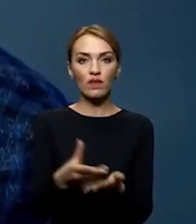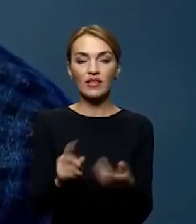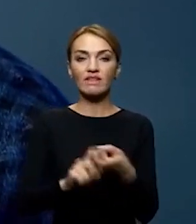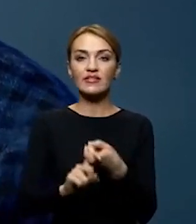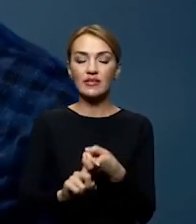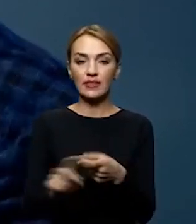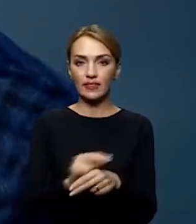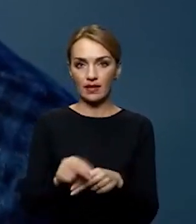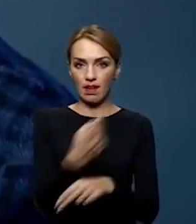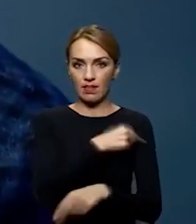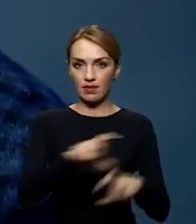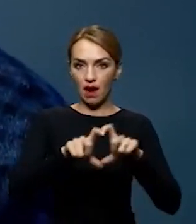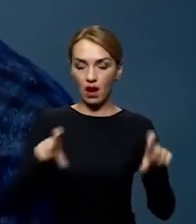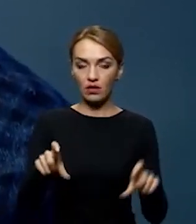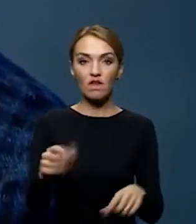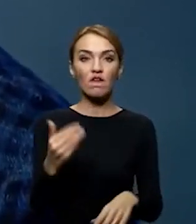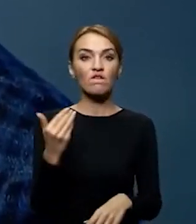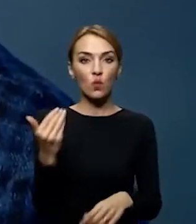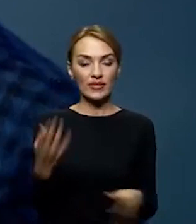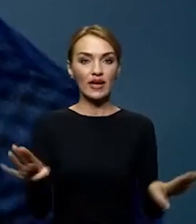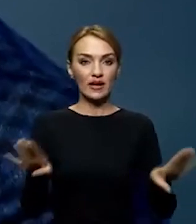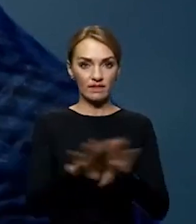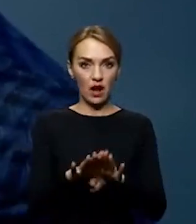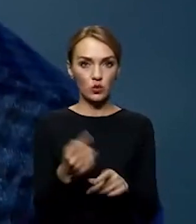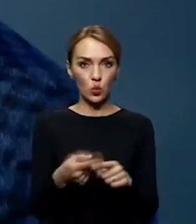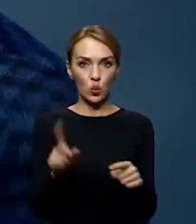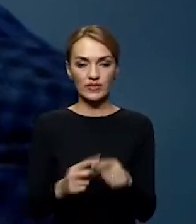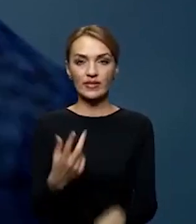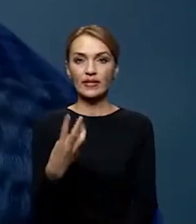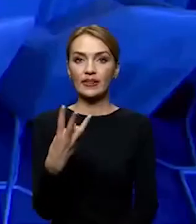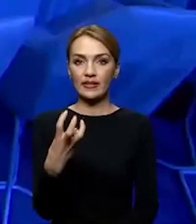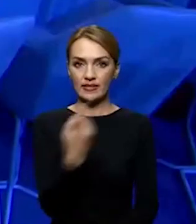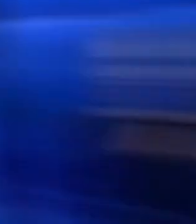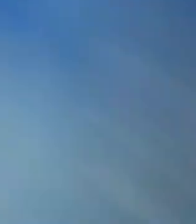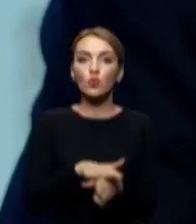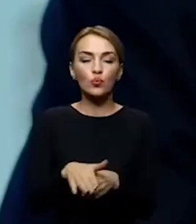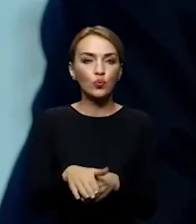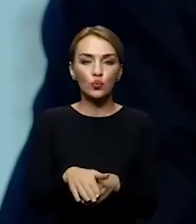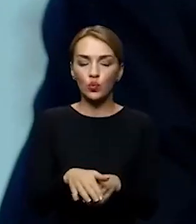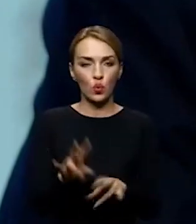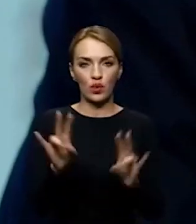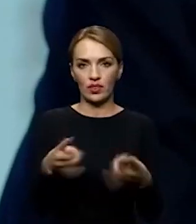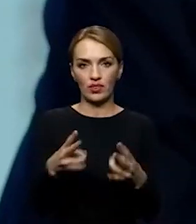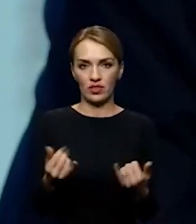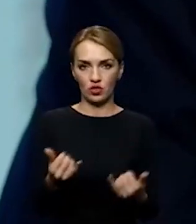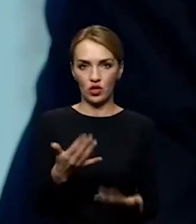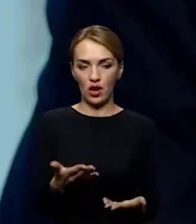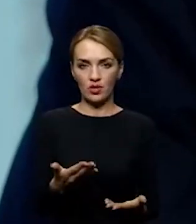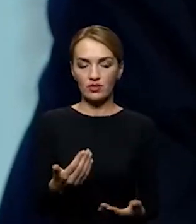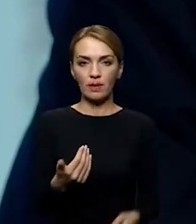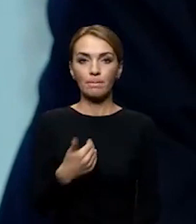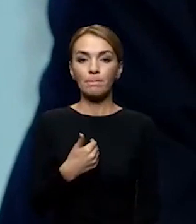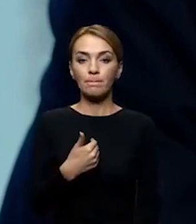інфекційних лікарень. І саме вони закривались у ті 300 лікарень, які ми сьогодні маємо відновлювати. Ми в одному кроці